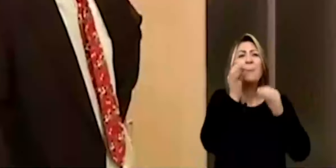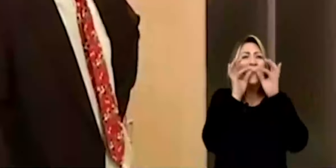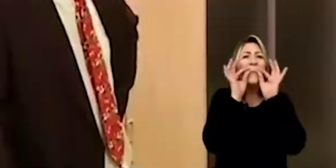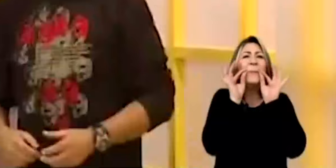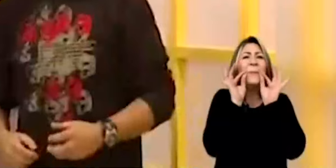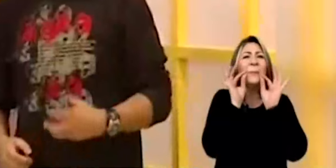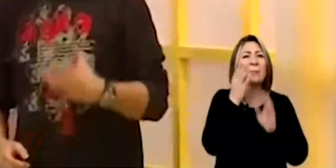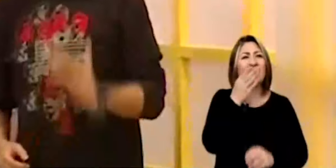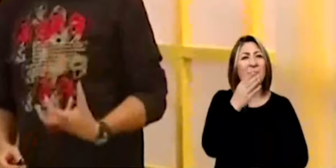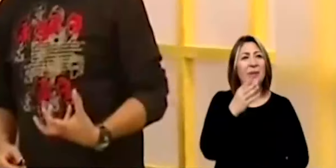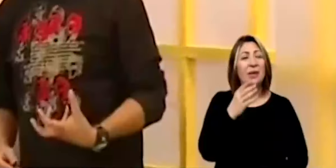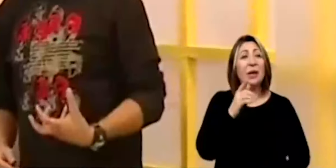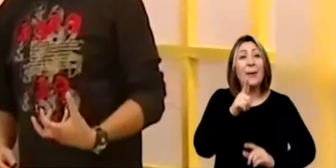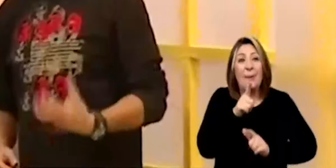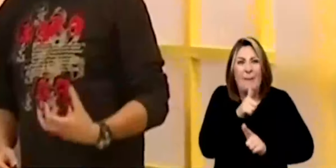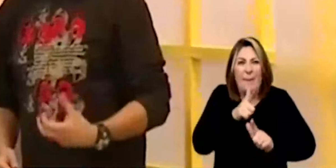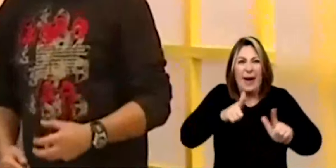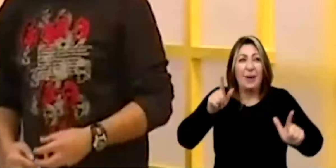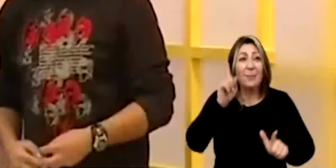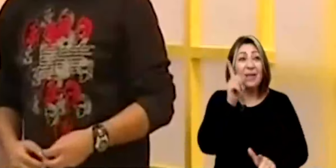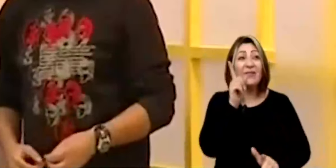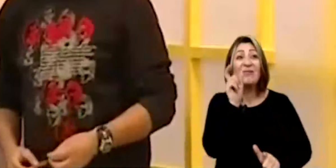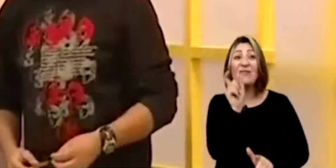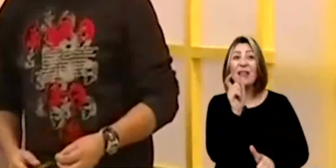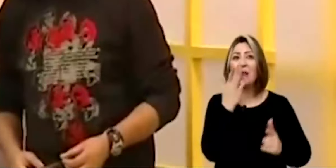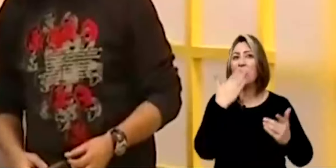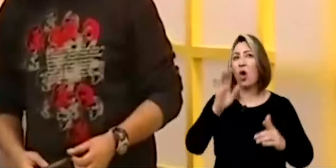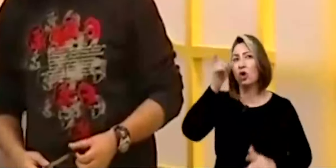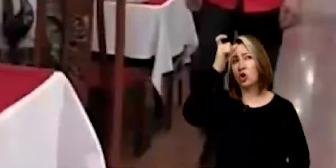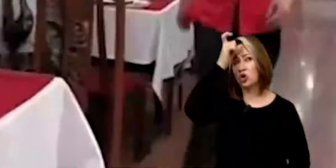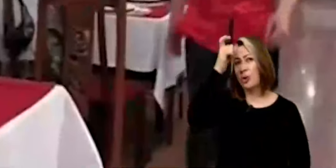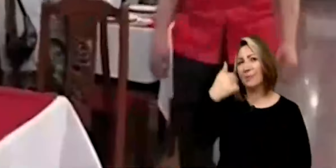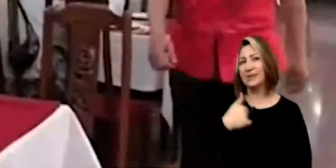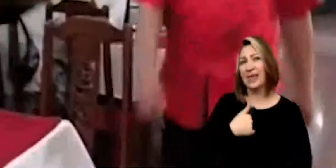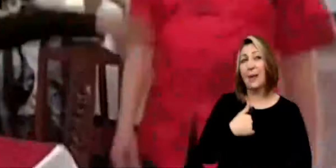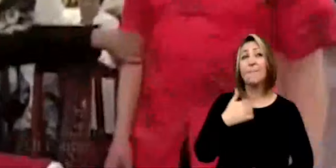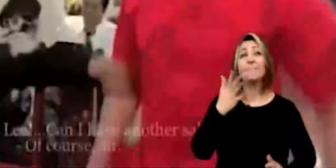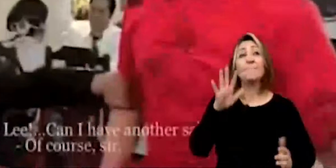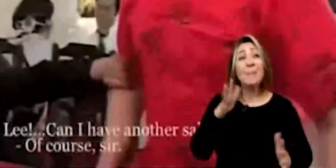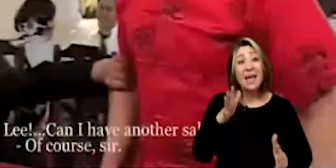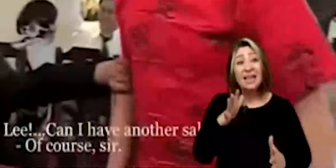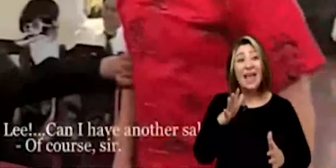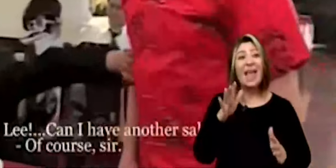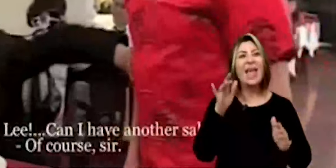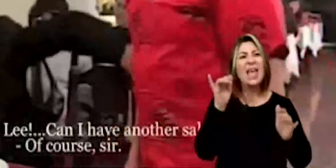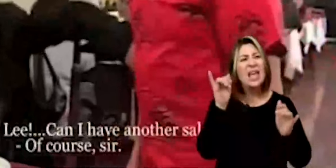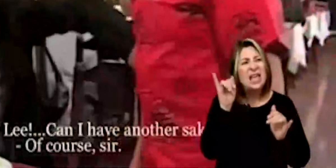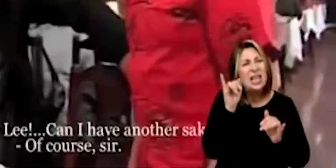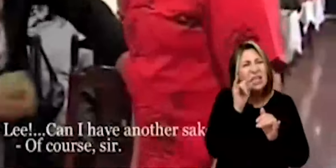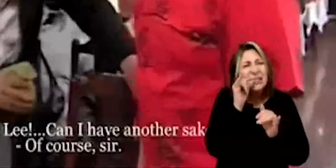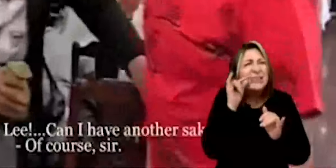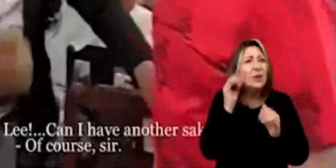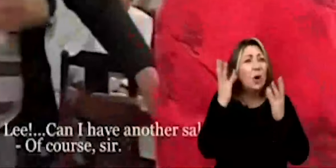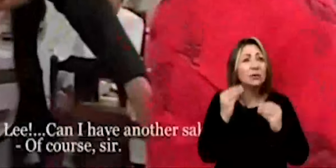inceydi. Bağırmak diye bir fiil yok Türkçemizde. Ki belki de ince de olsa bir